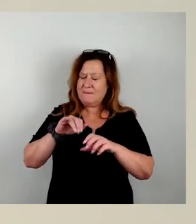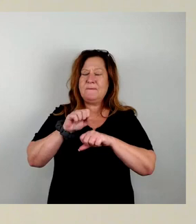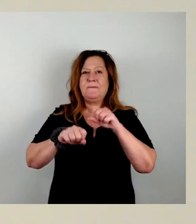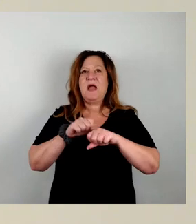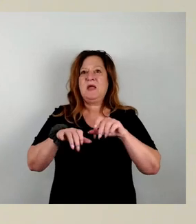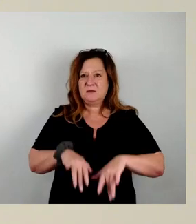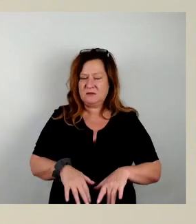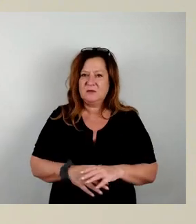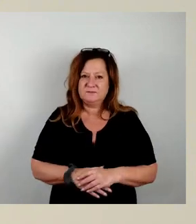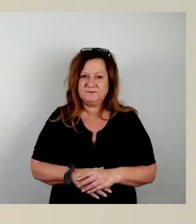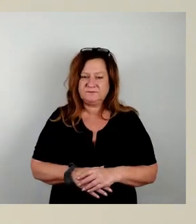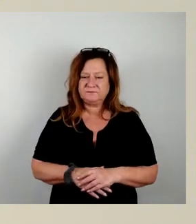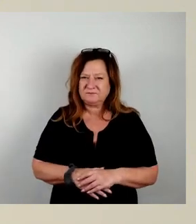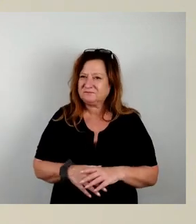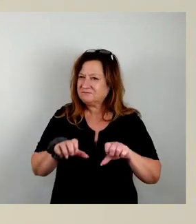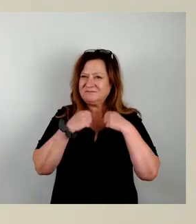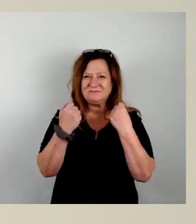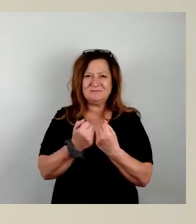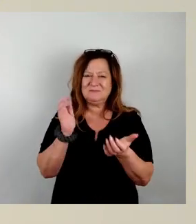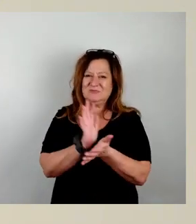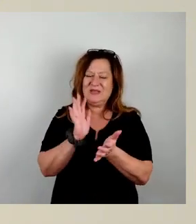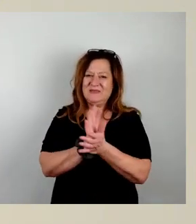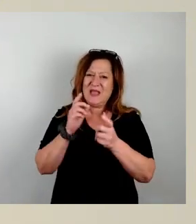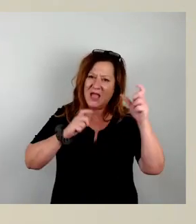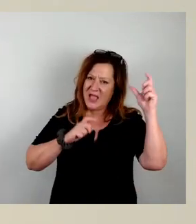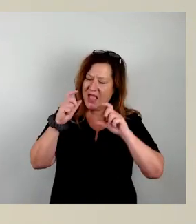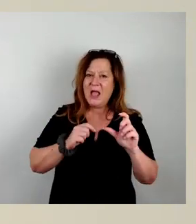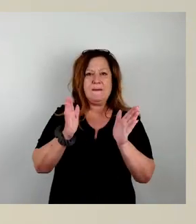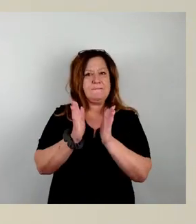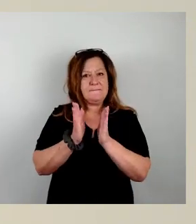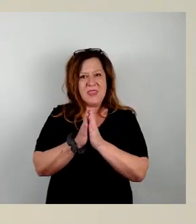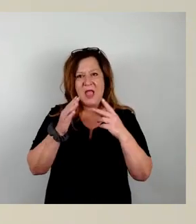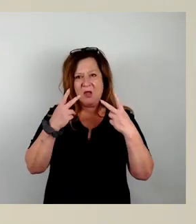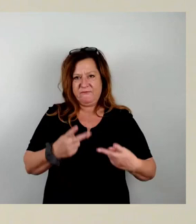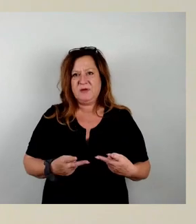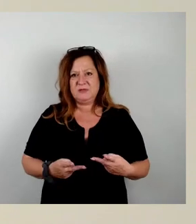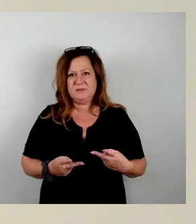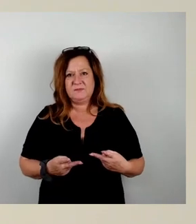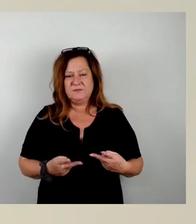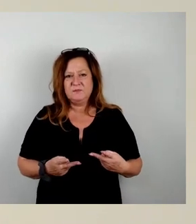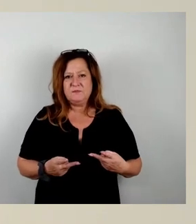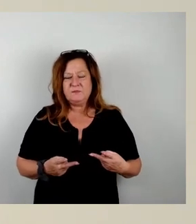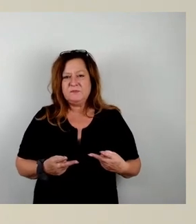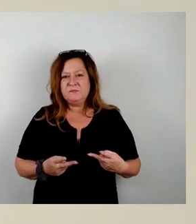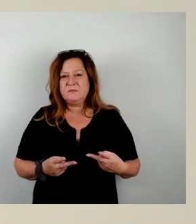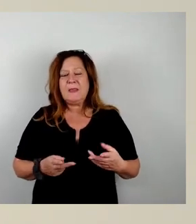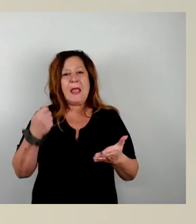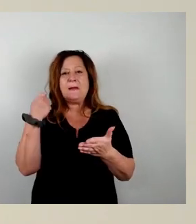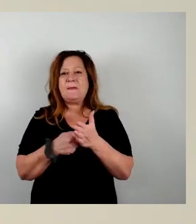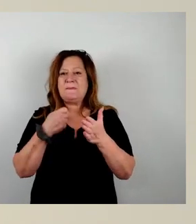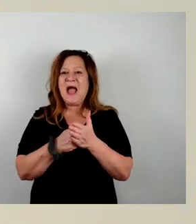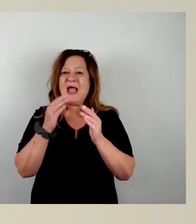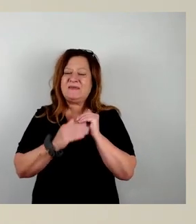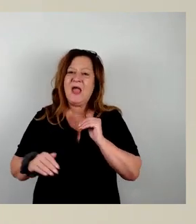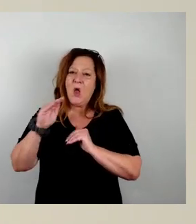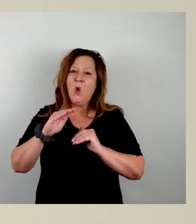der Ernst der Lage bittet wahrzunehmen. Und die Frage der Preiserhöhung ist leider so